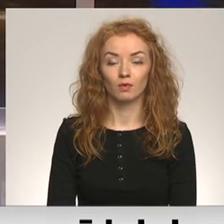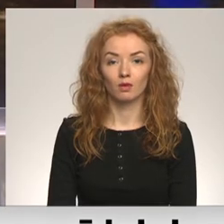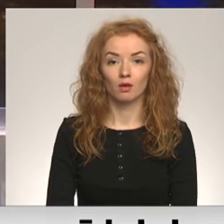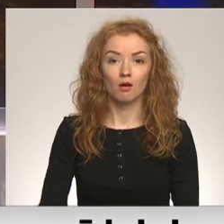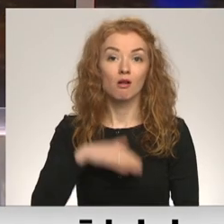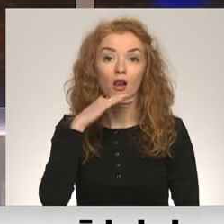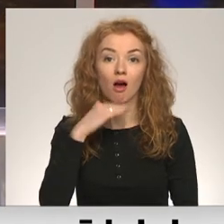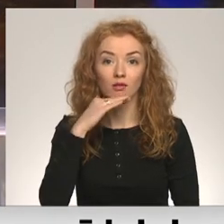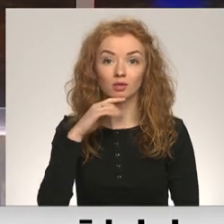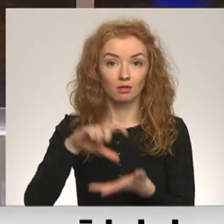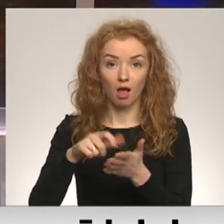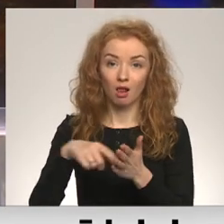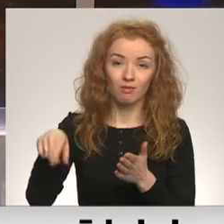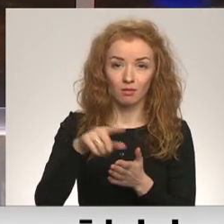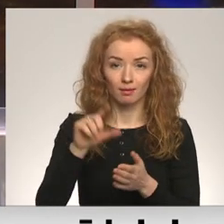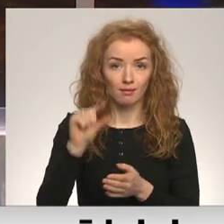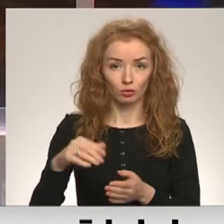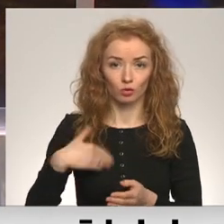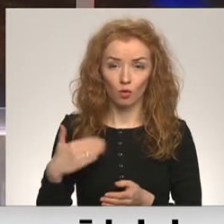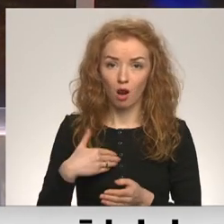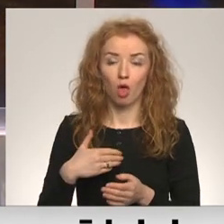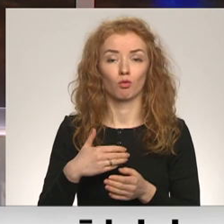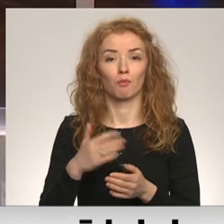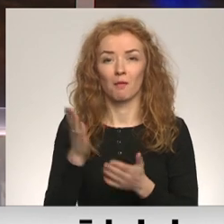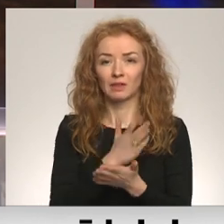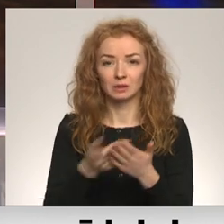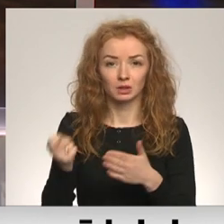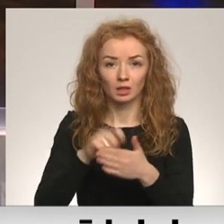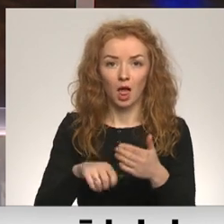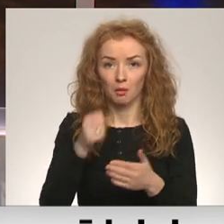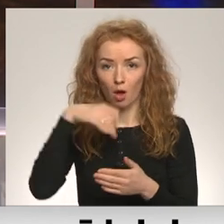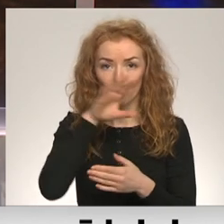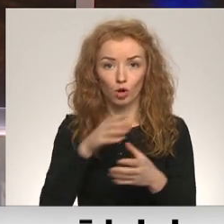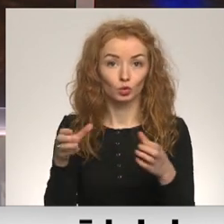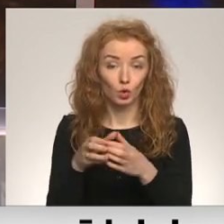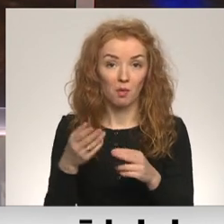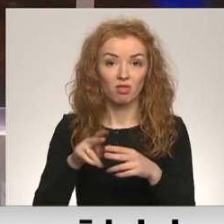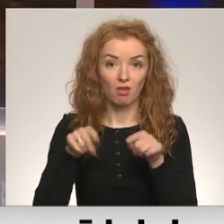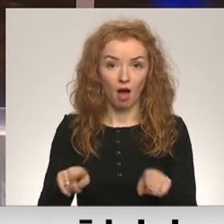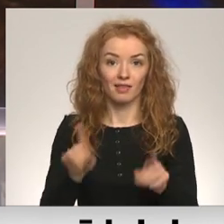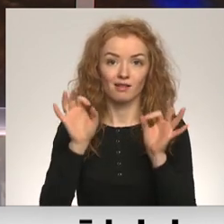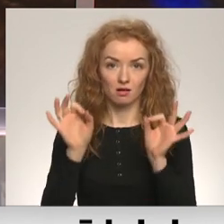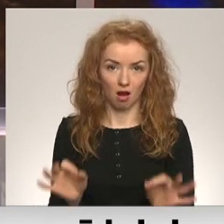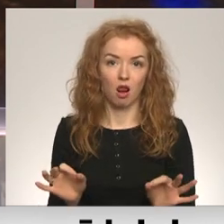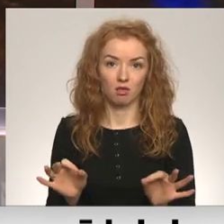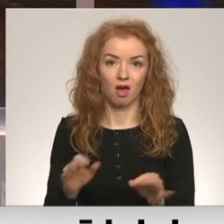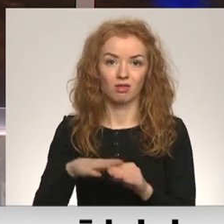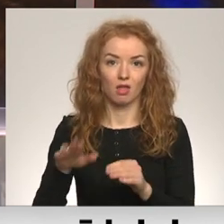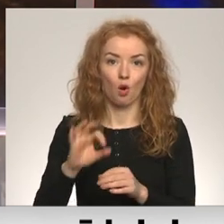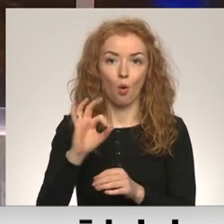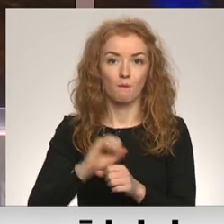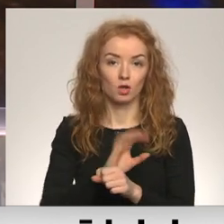Pustukšas klases skolās un pat pilnībā slēgtas bērnudārus grupiņas. Tāda pašlaik ir omikrona realitāte